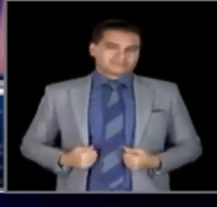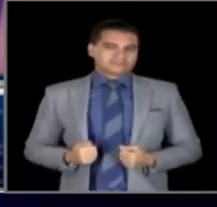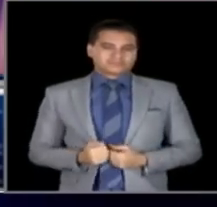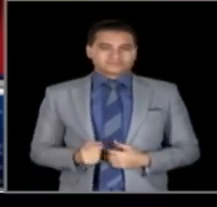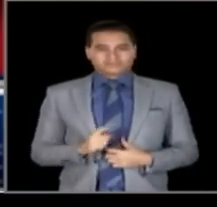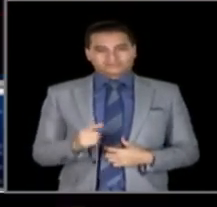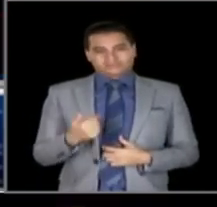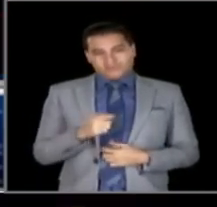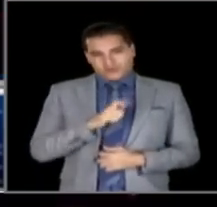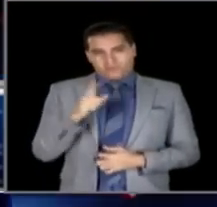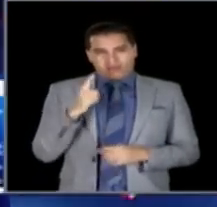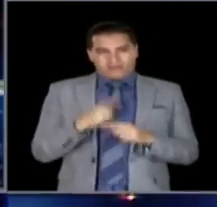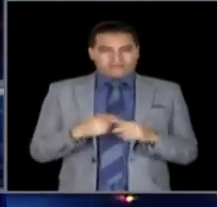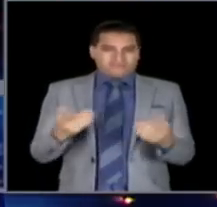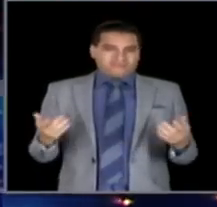خاطئة. أنا واخدة إجابة خاطئة فعلا